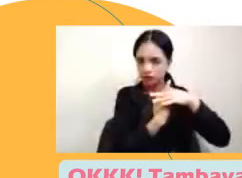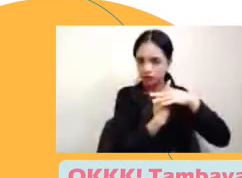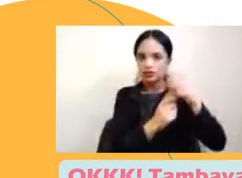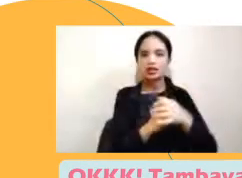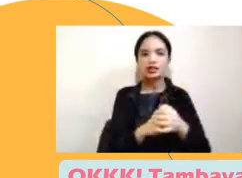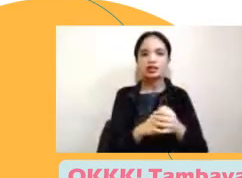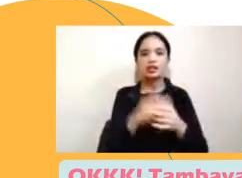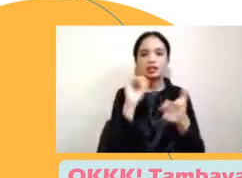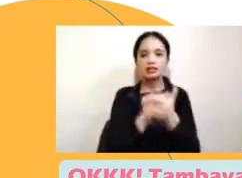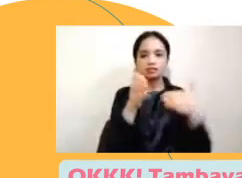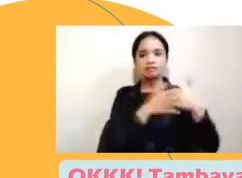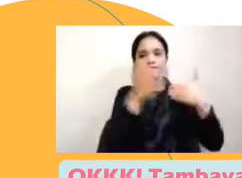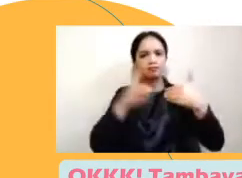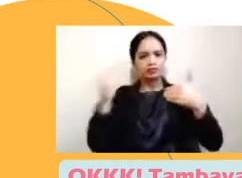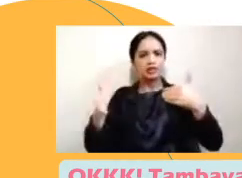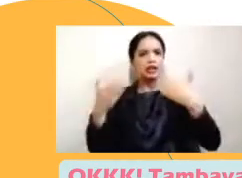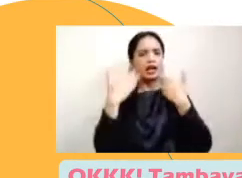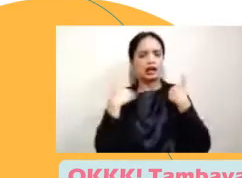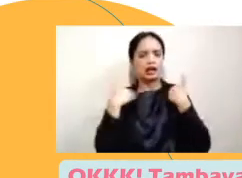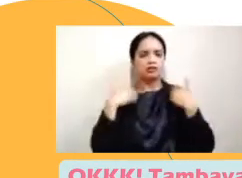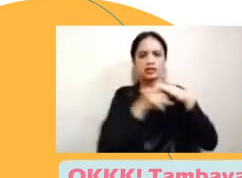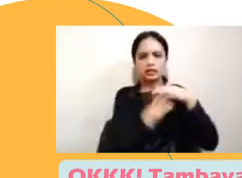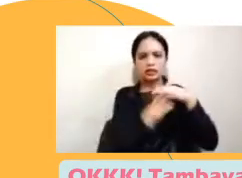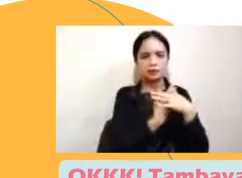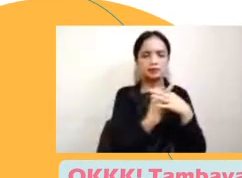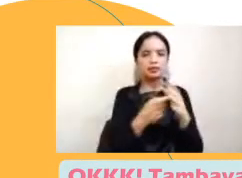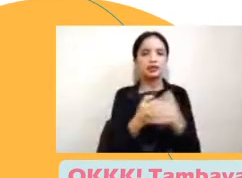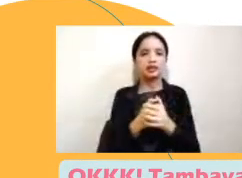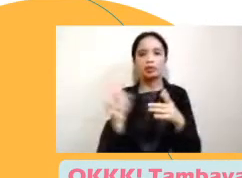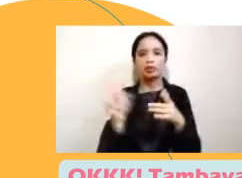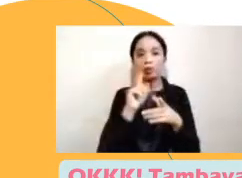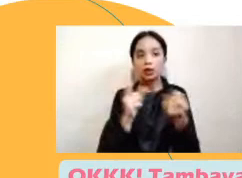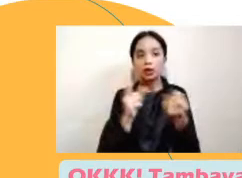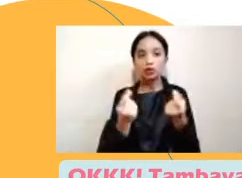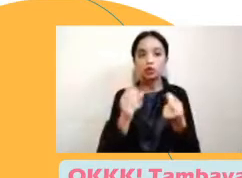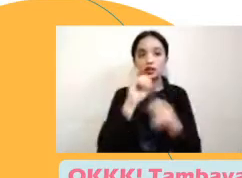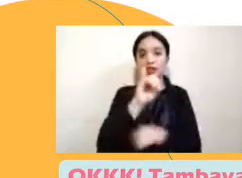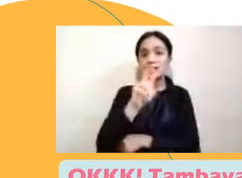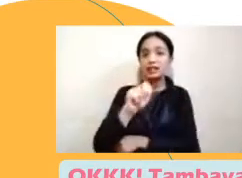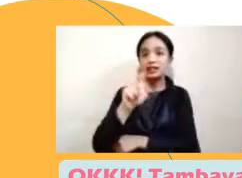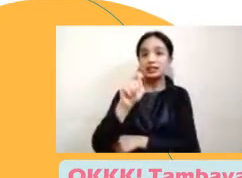ang pagkakasunod-sunod. Pero may intro. At anong ginagawa ng intro? Technically,